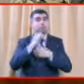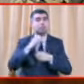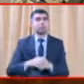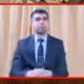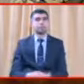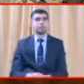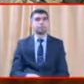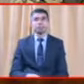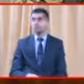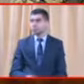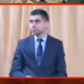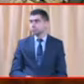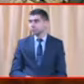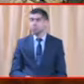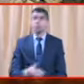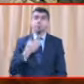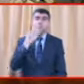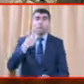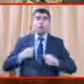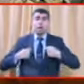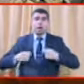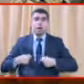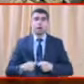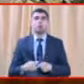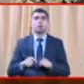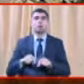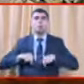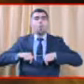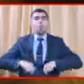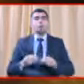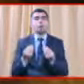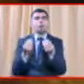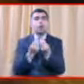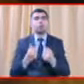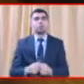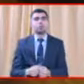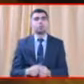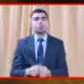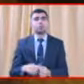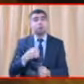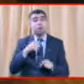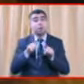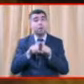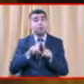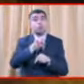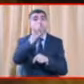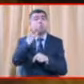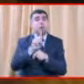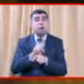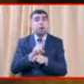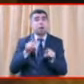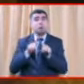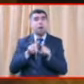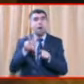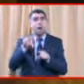مشكورة. شكرا السيدة الرئيسة. السيدة الوزيرة، سؤالنا كما ذكرت السيدة الرئيسة يهدف